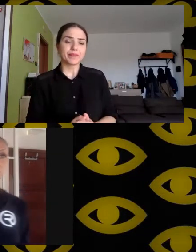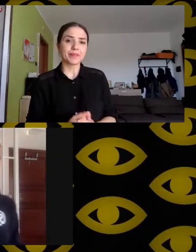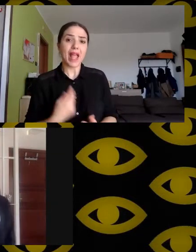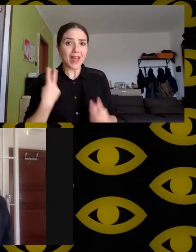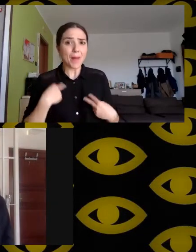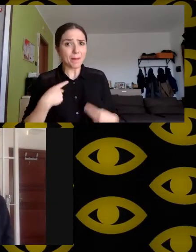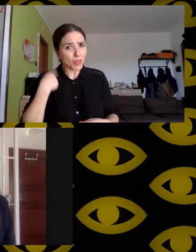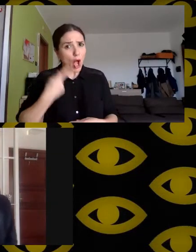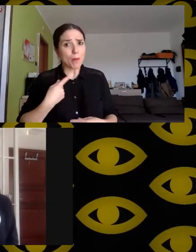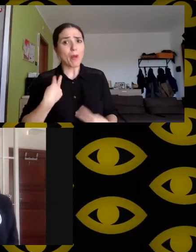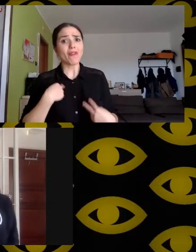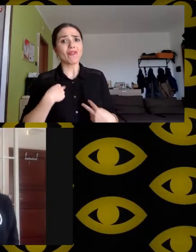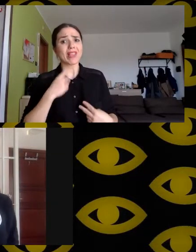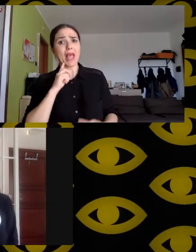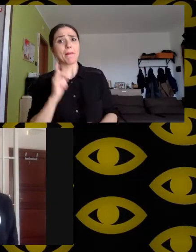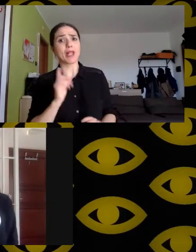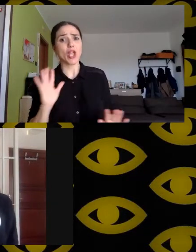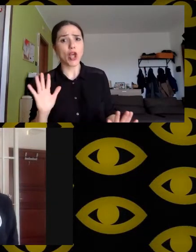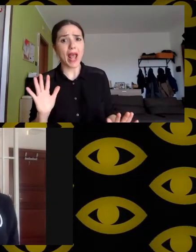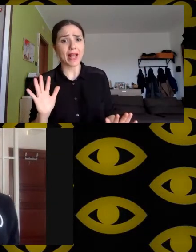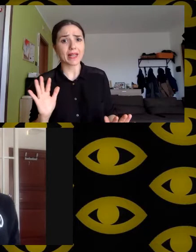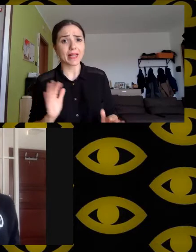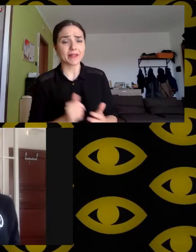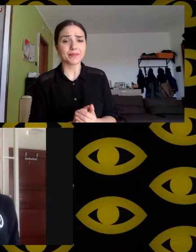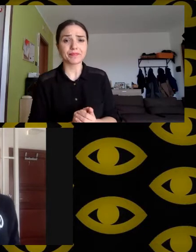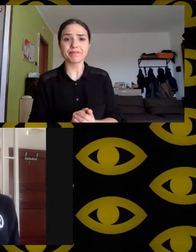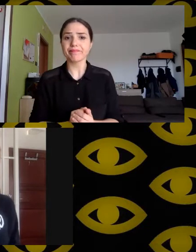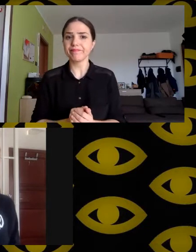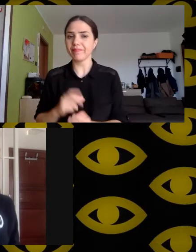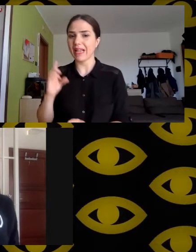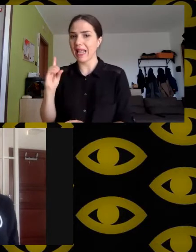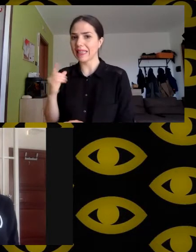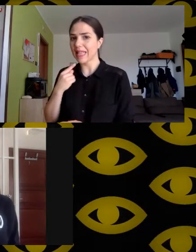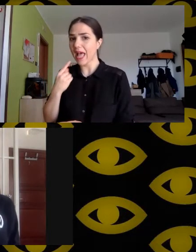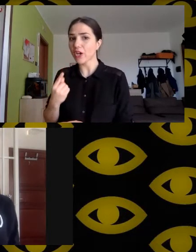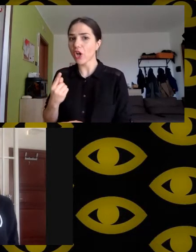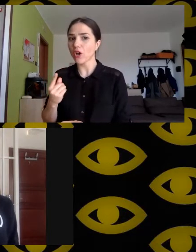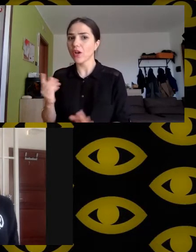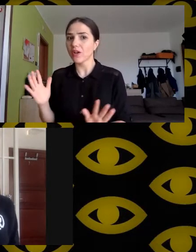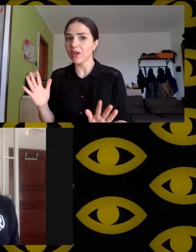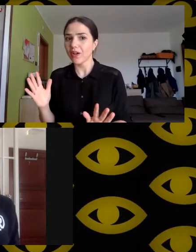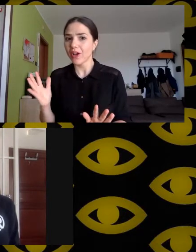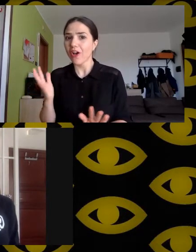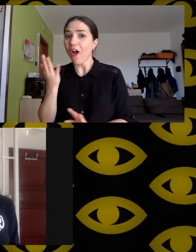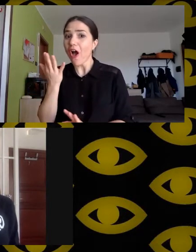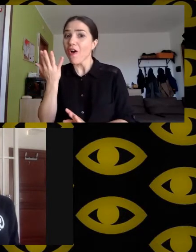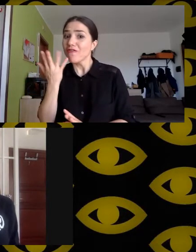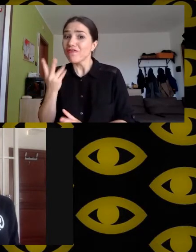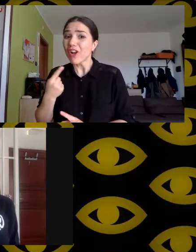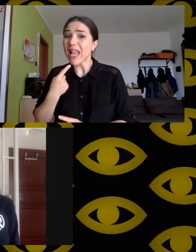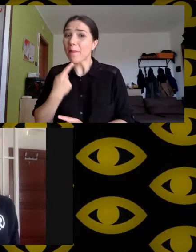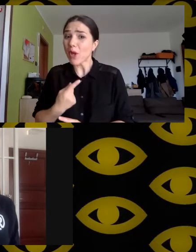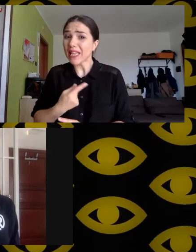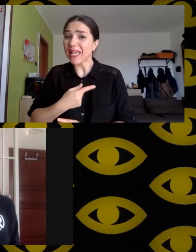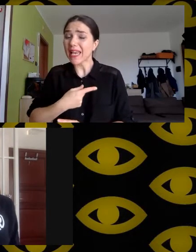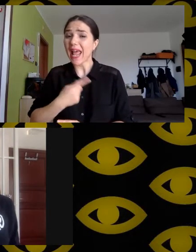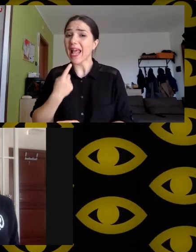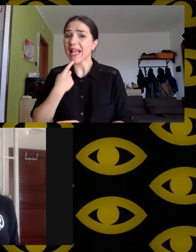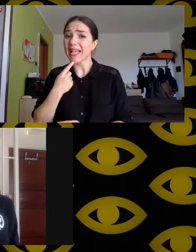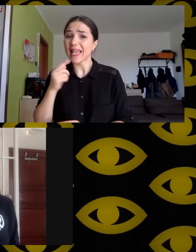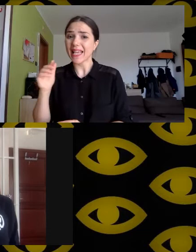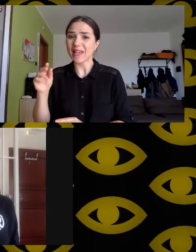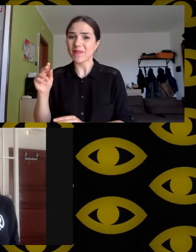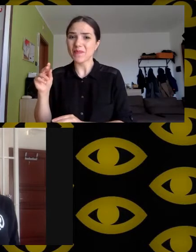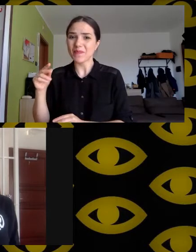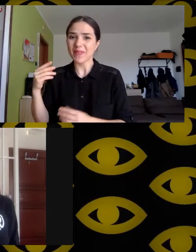a chiare lettere anche a chi ci sta ascoltando, a chi ci ascolterà, che it's okay, cioè che va bene lo stesso anche se non vedi,